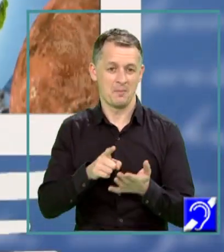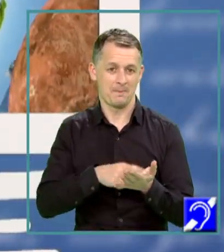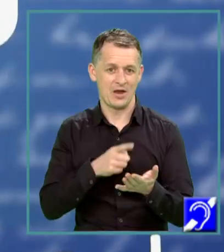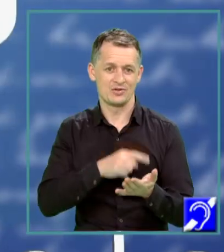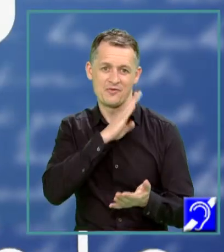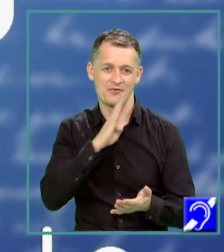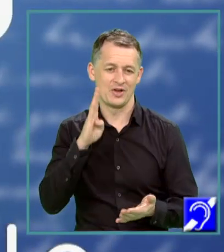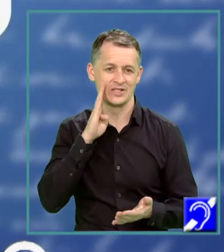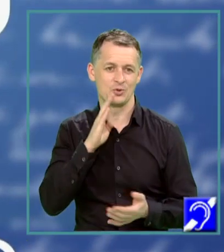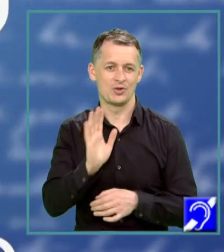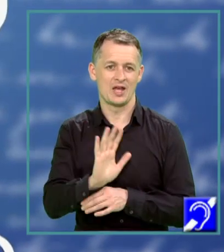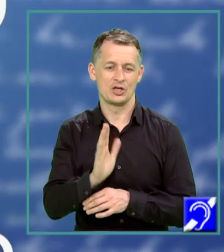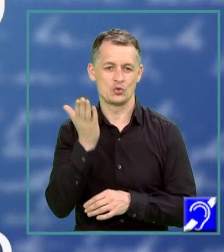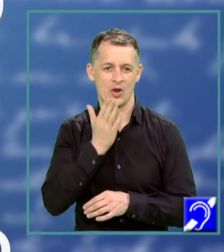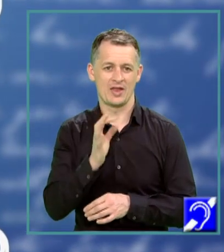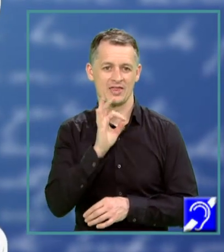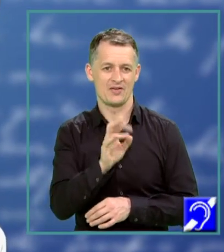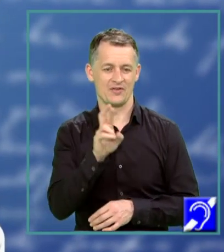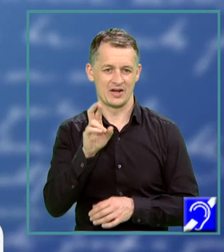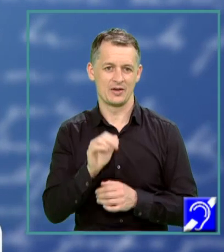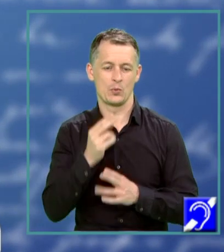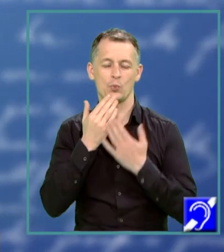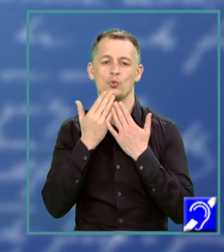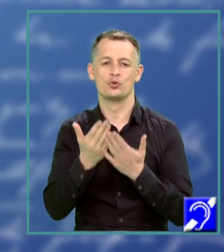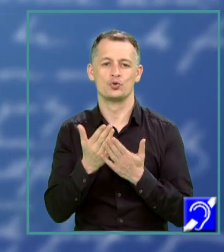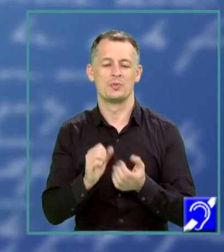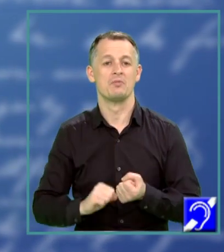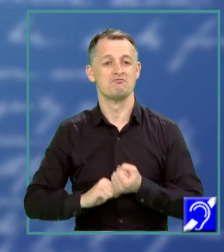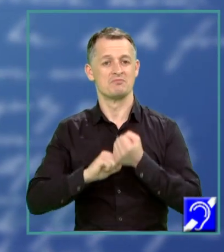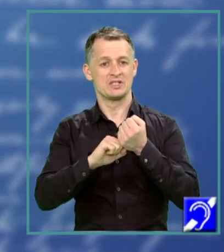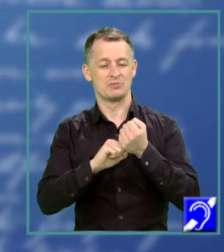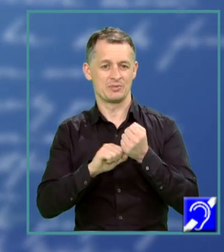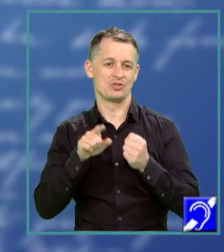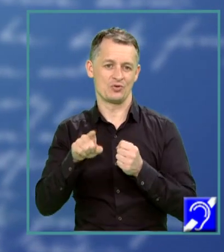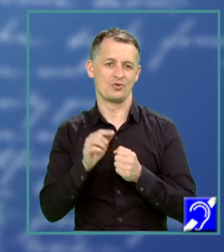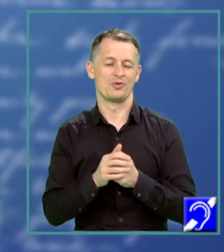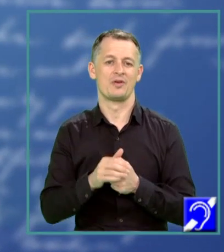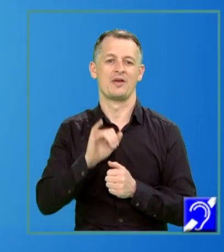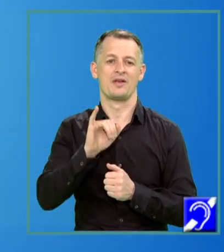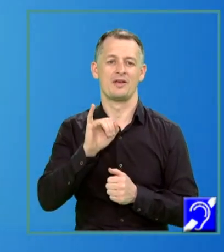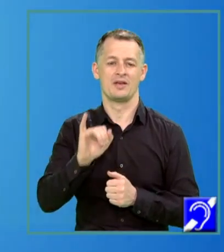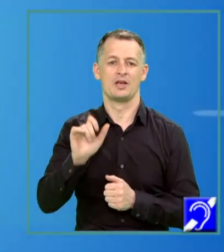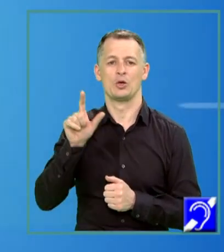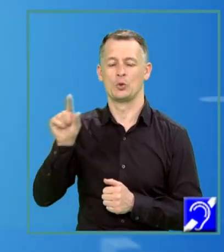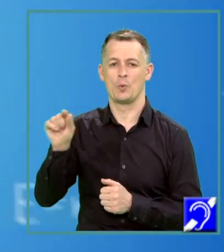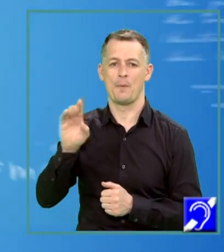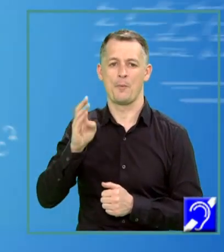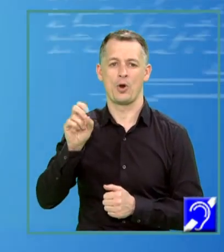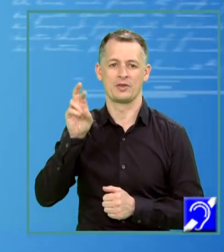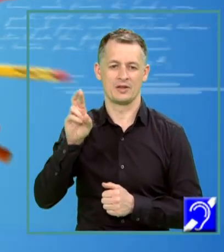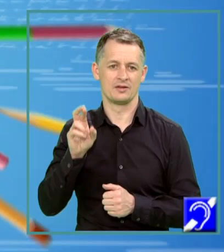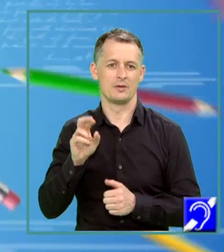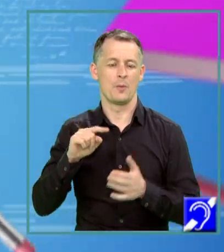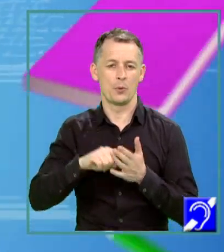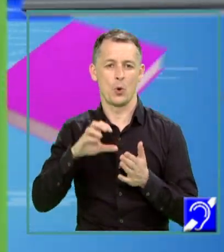școala TVR Mulțumim partenerului nostru iqbox.ro un brand marca gbic pentru susținerea Educației și a copiilor din România